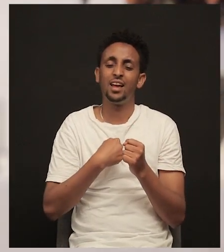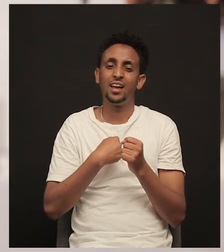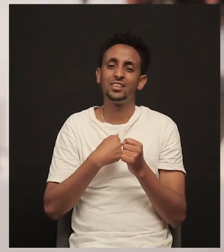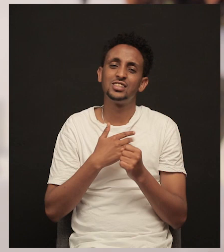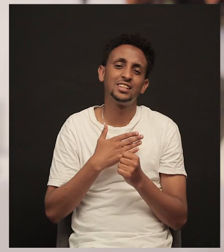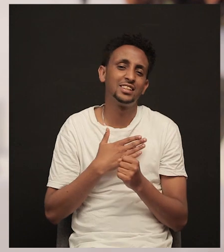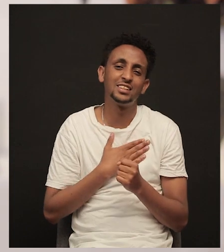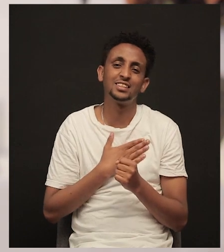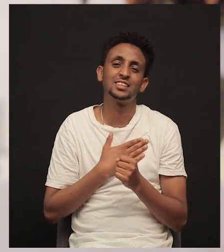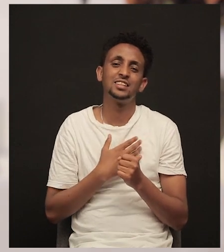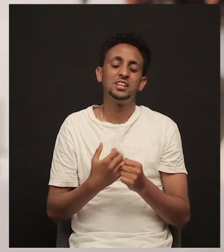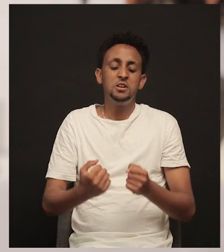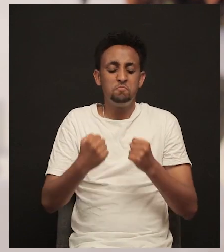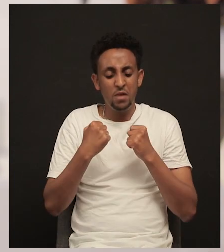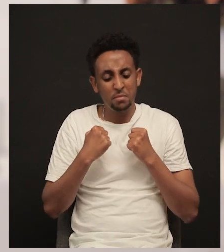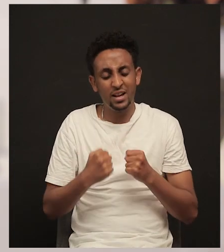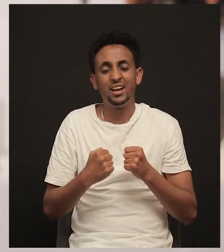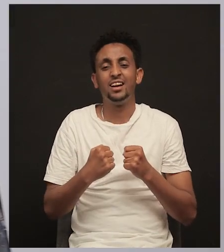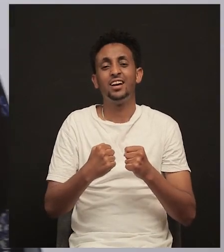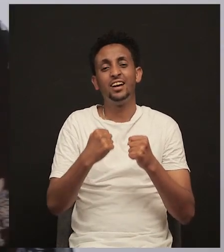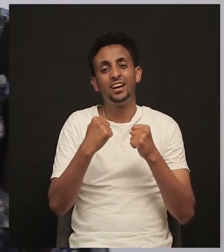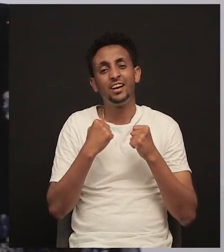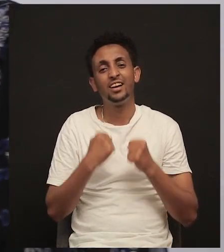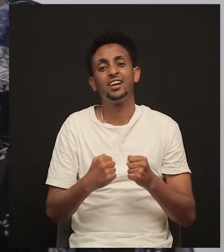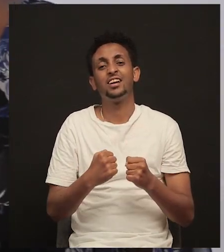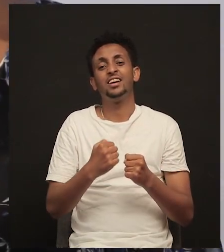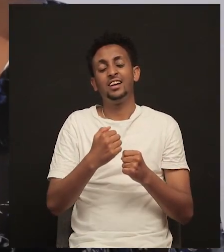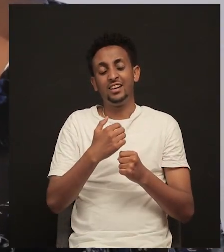አይዞሽ ሚለኝ የኔን ሚያበ